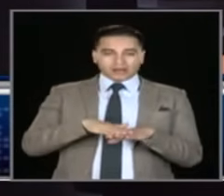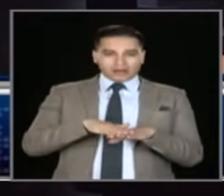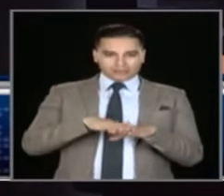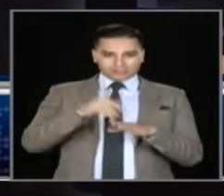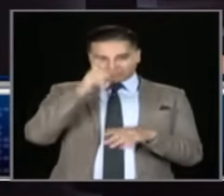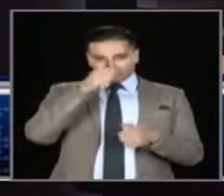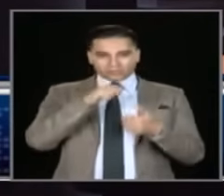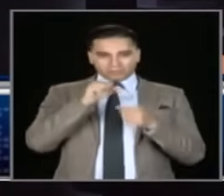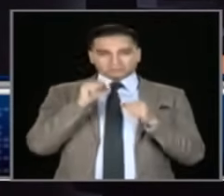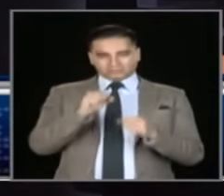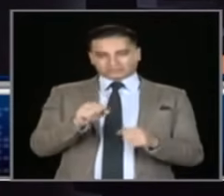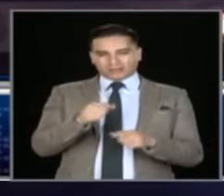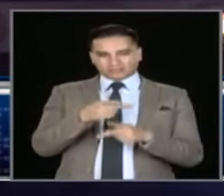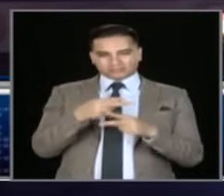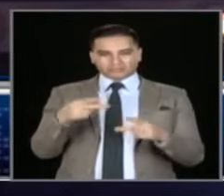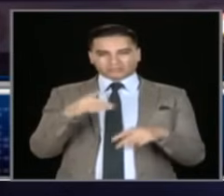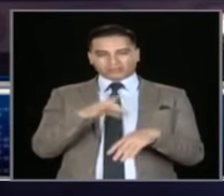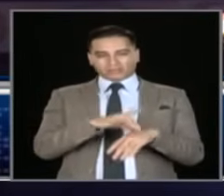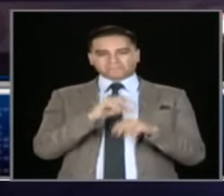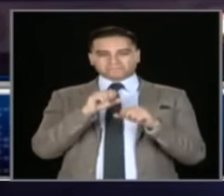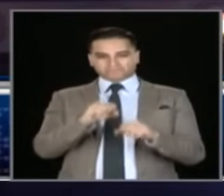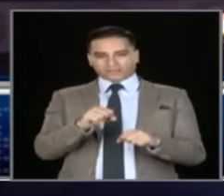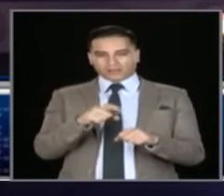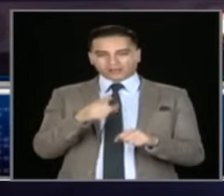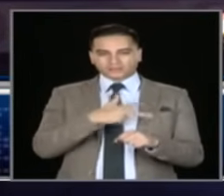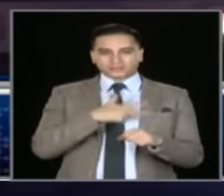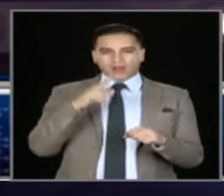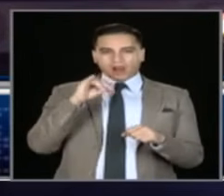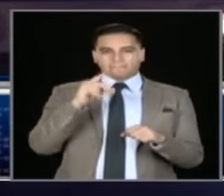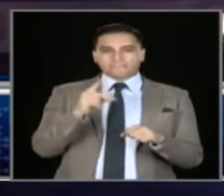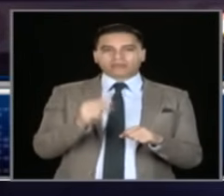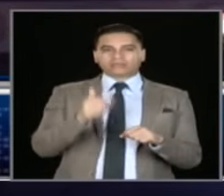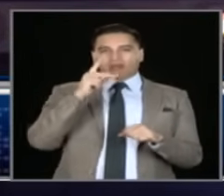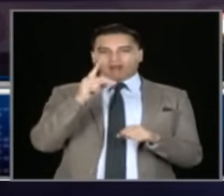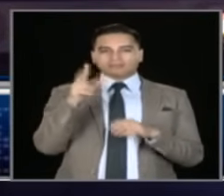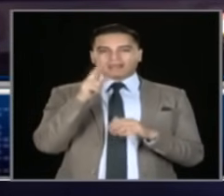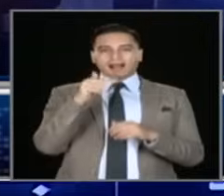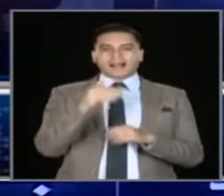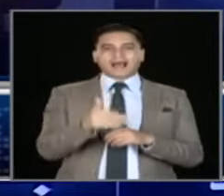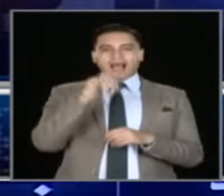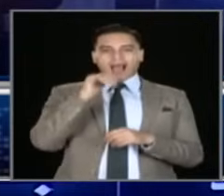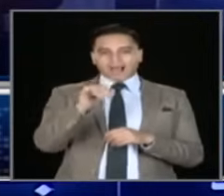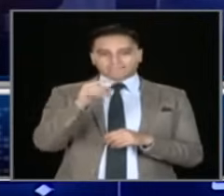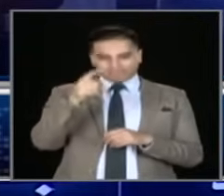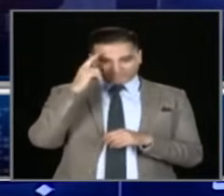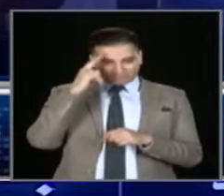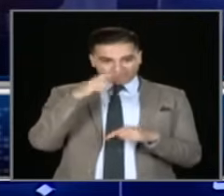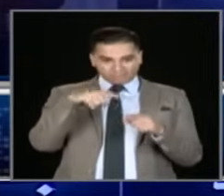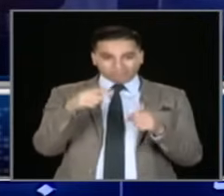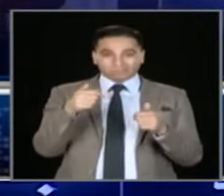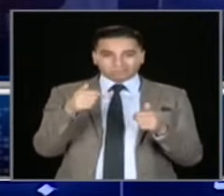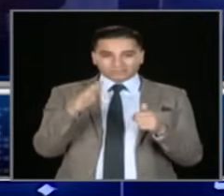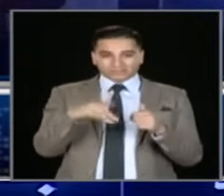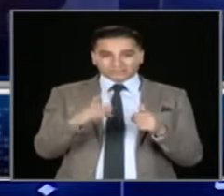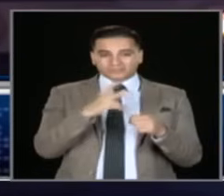علشان تكون مرنة أكتر وقوية. 20 نقطة. أحمد السيد